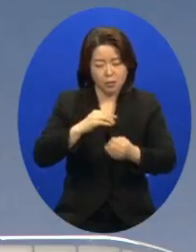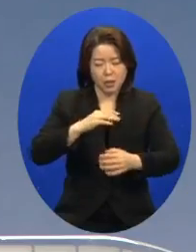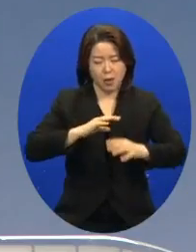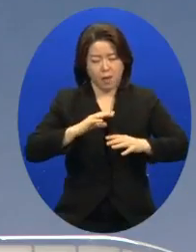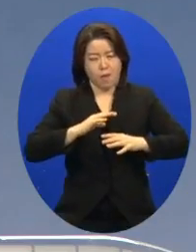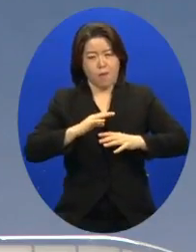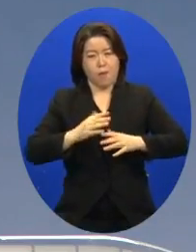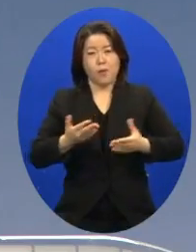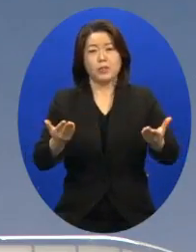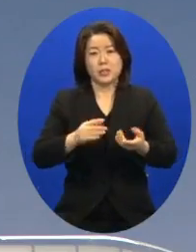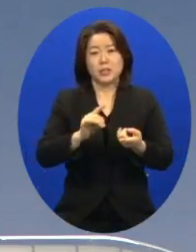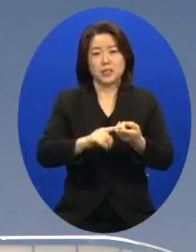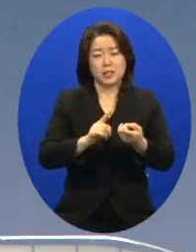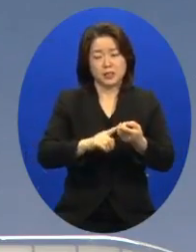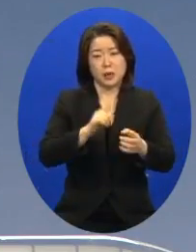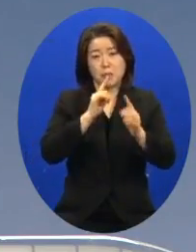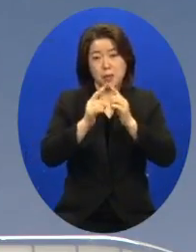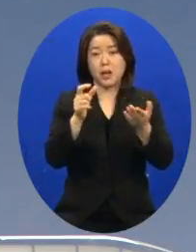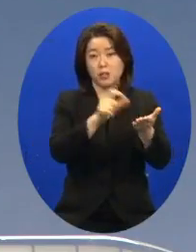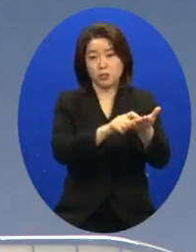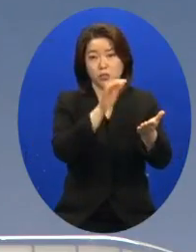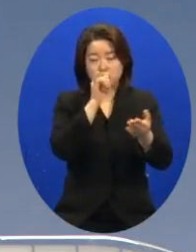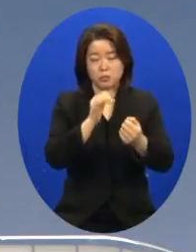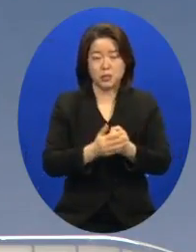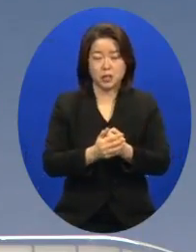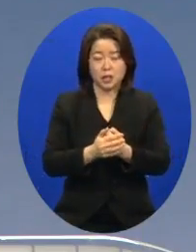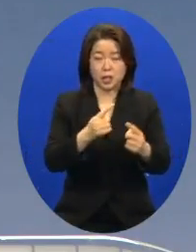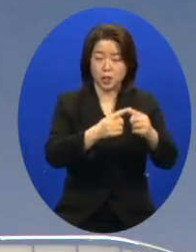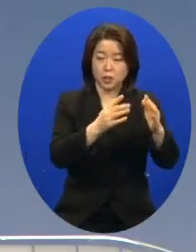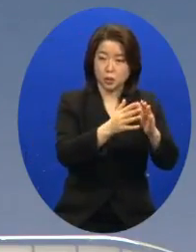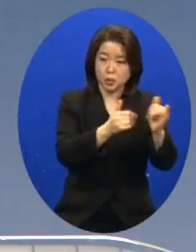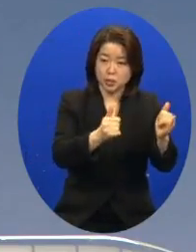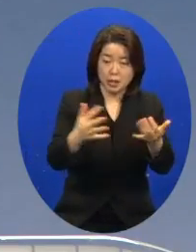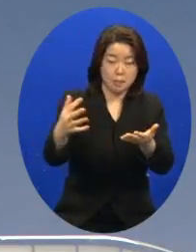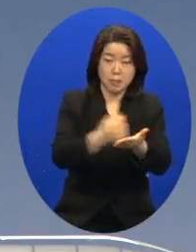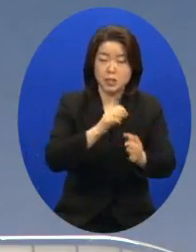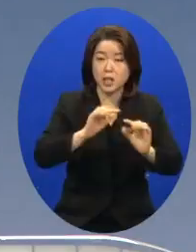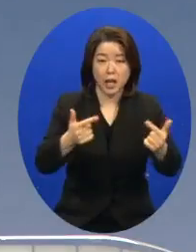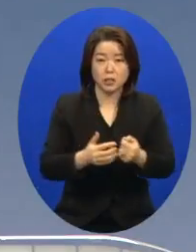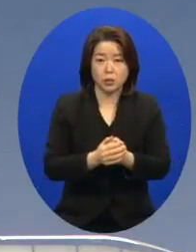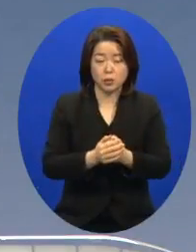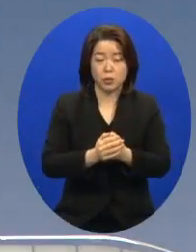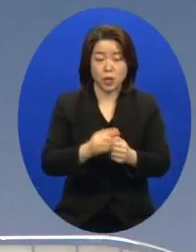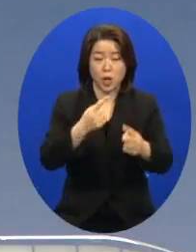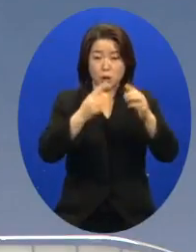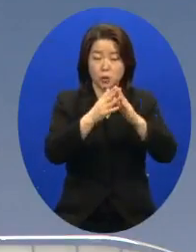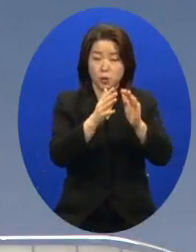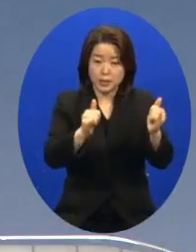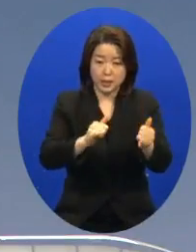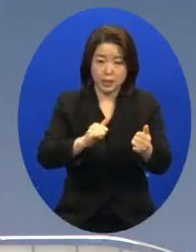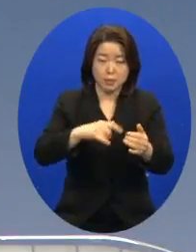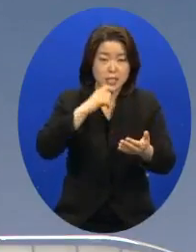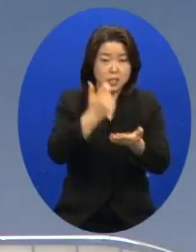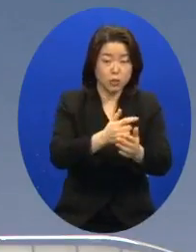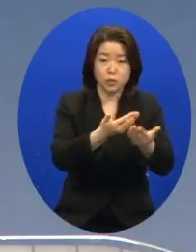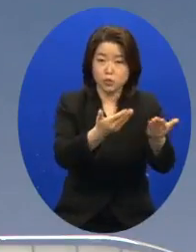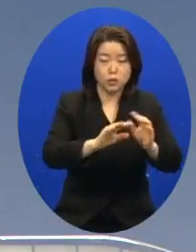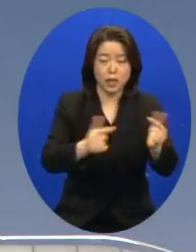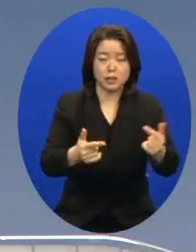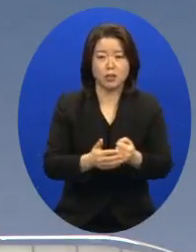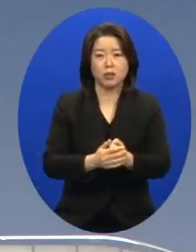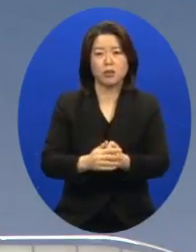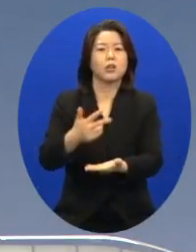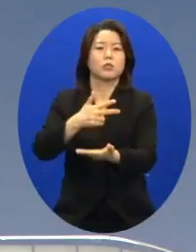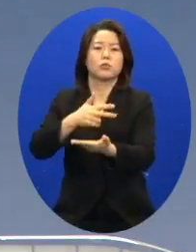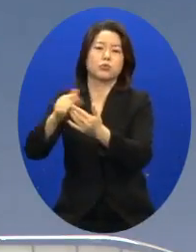를 이야기하고 있습니다 교민들이 것을 뺏은 게 아닙니다 교인들을 속인 게 아닙니다 주님을